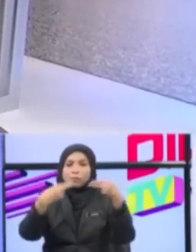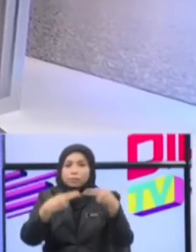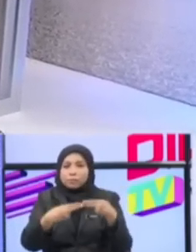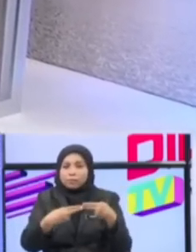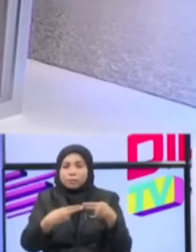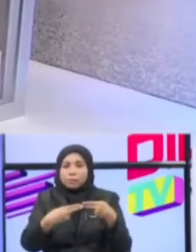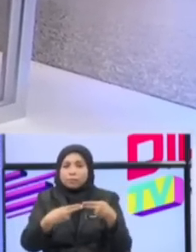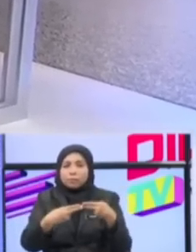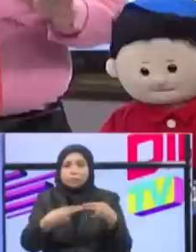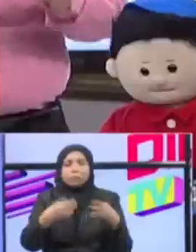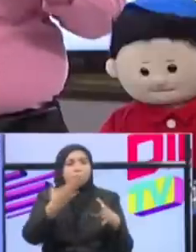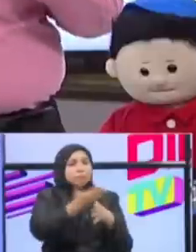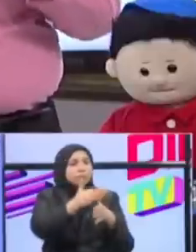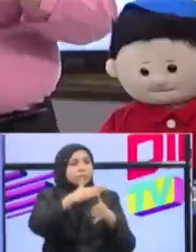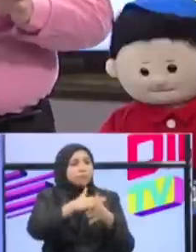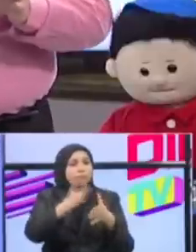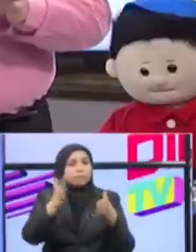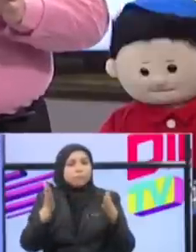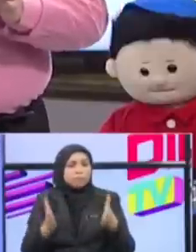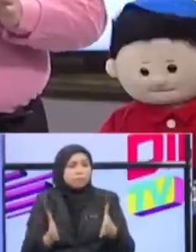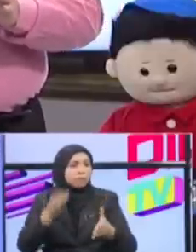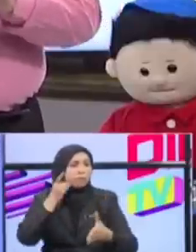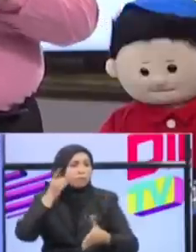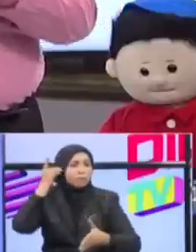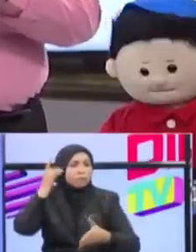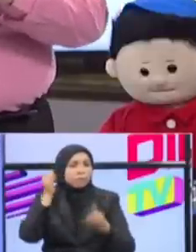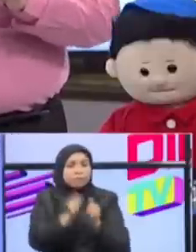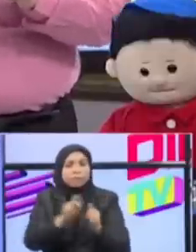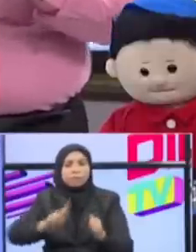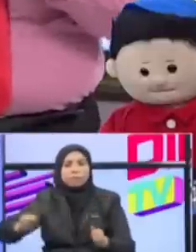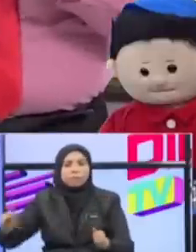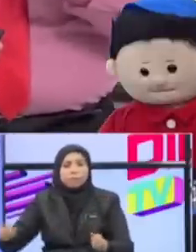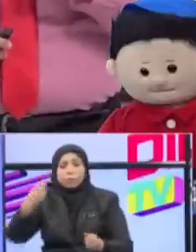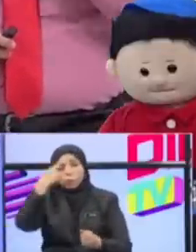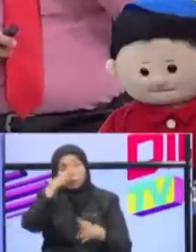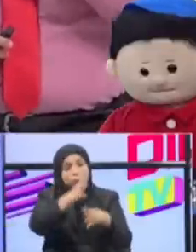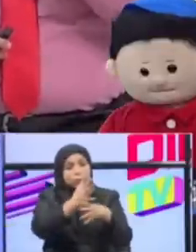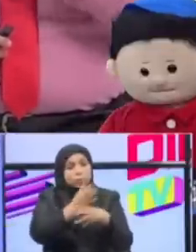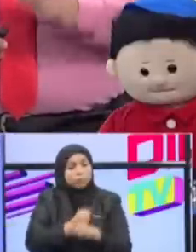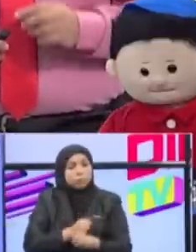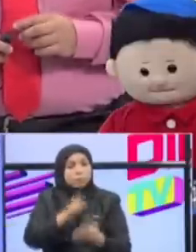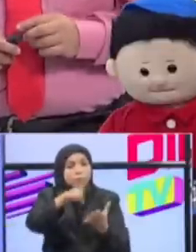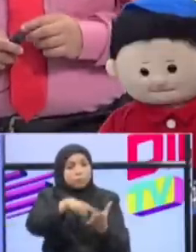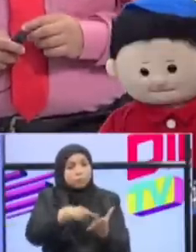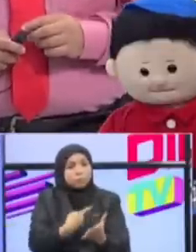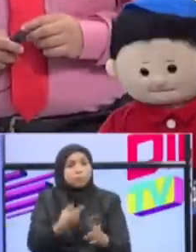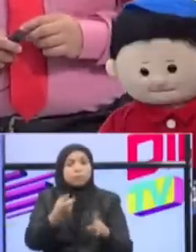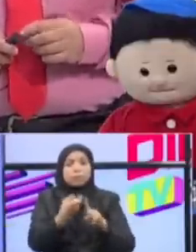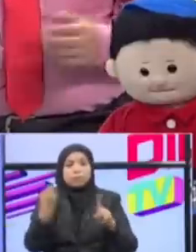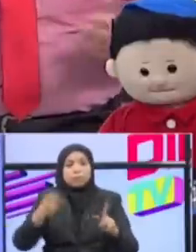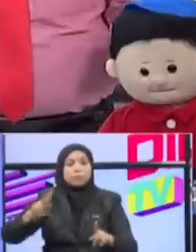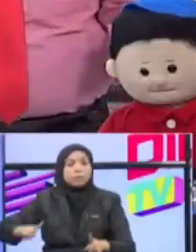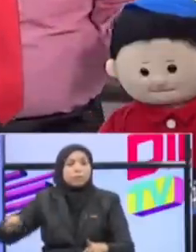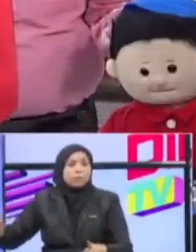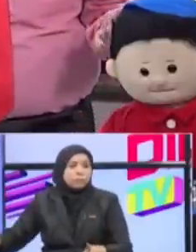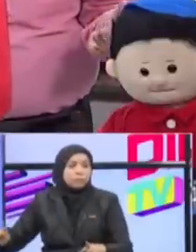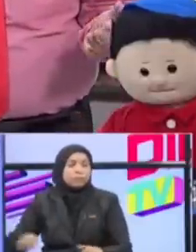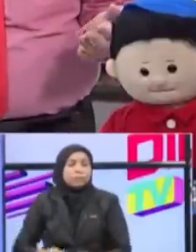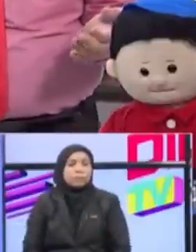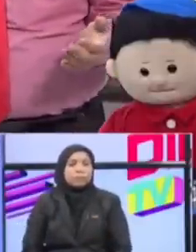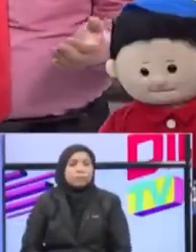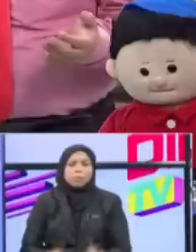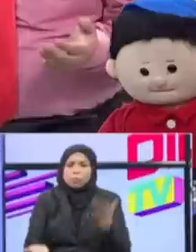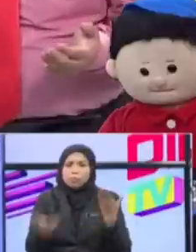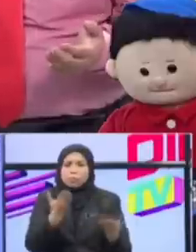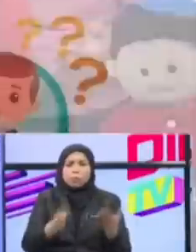diantara orang dewasa dengan kanak-kanak yang bertujuan untuk mendapatkan sesuatu daripada anak-anak tersebut mungkin mereka